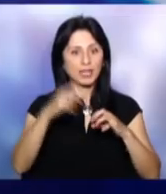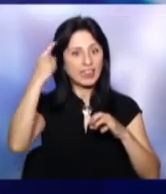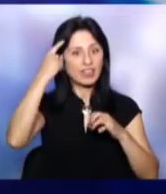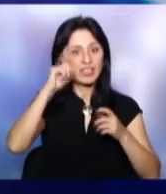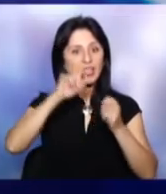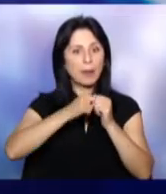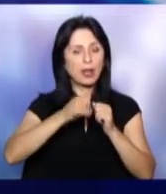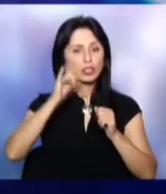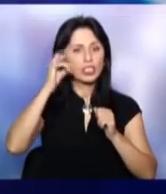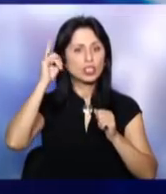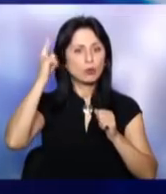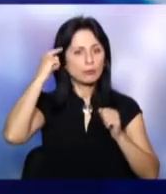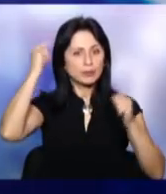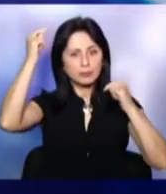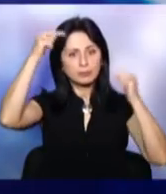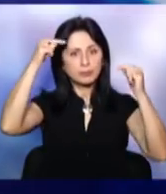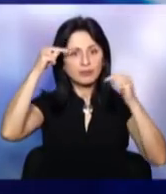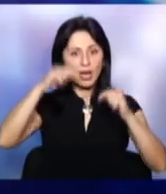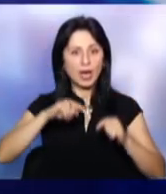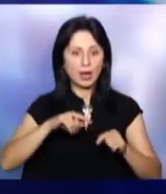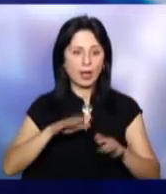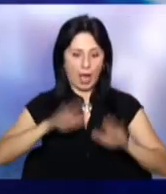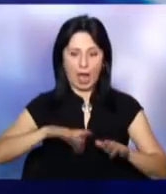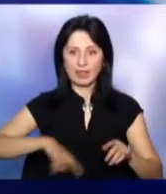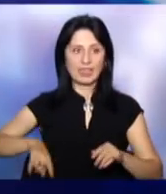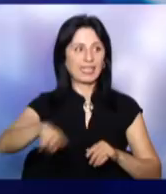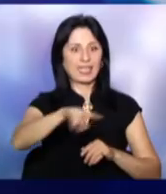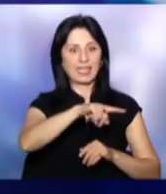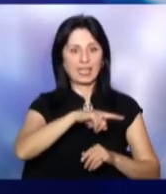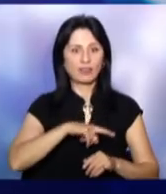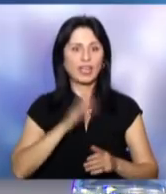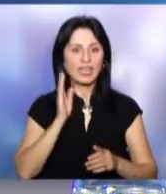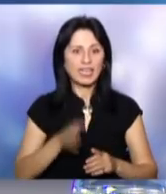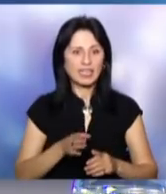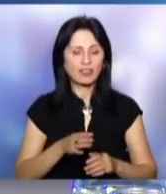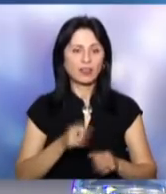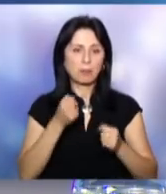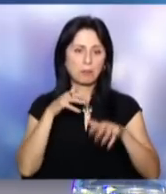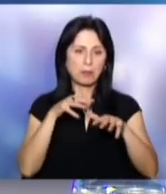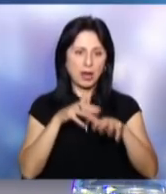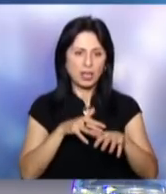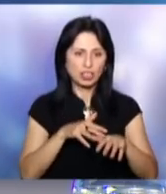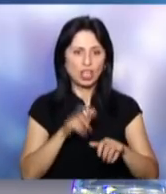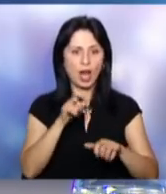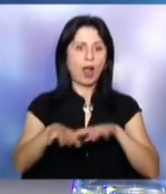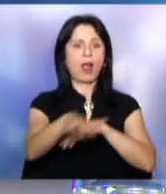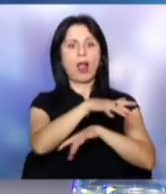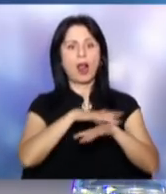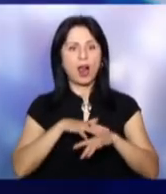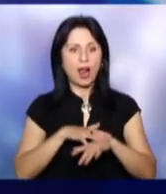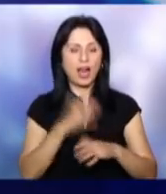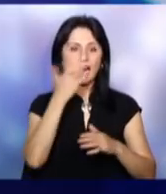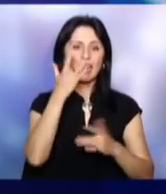დავშათ რაღაც მაინც და მაინც რაღაცა ადგილას ყოფნისას, რაღაც გარკვეულ ადგილას, იქნება ეს საცობი, თუ იქნება ეს ხალხმრავალი ადგილი,